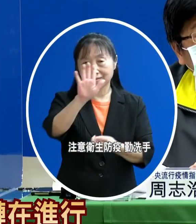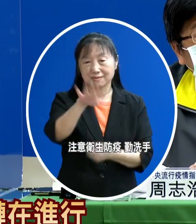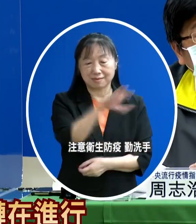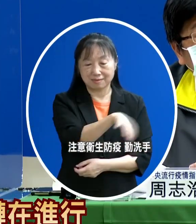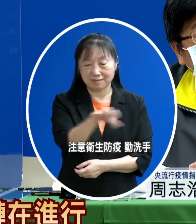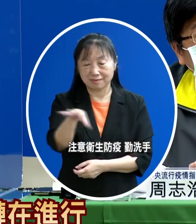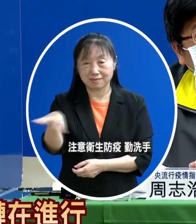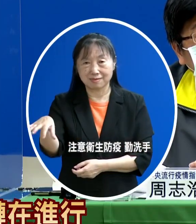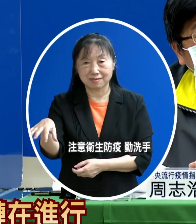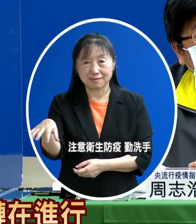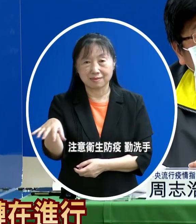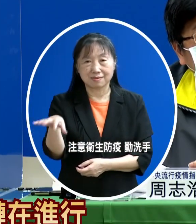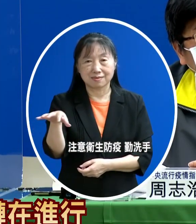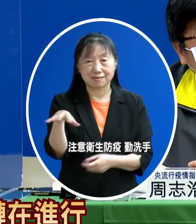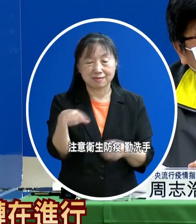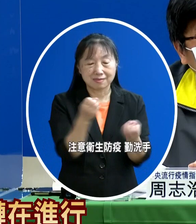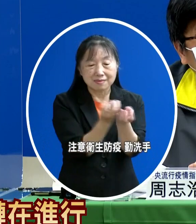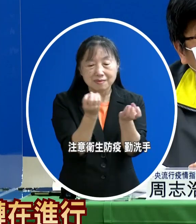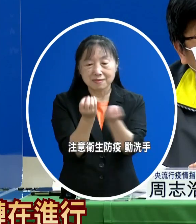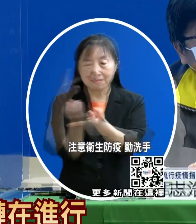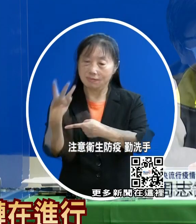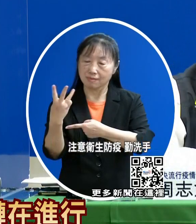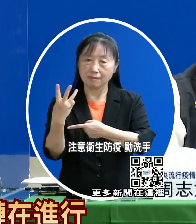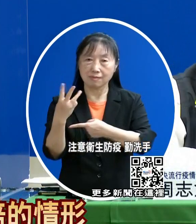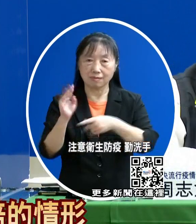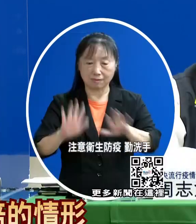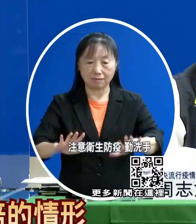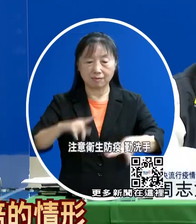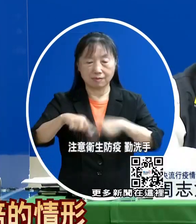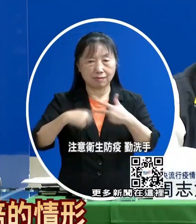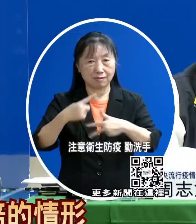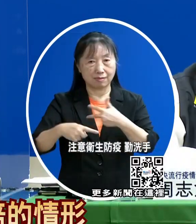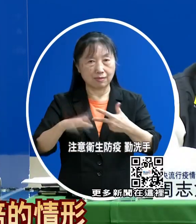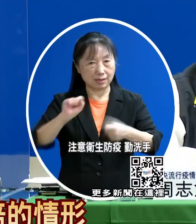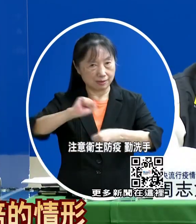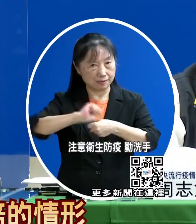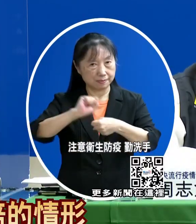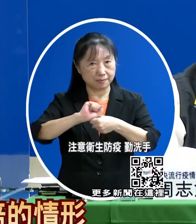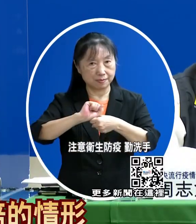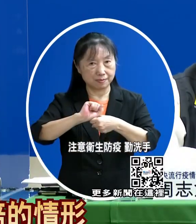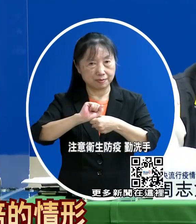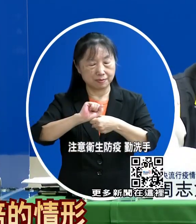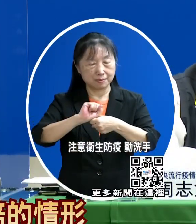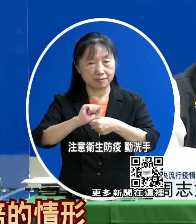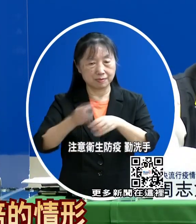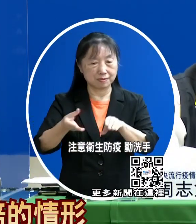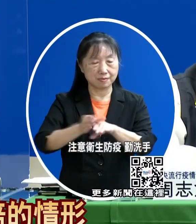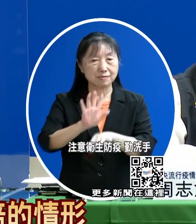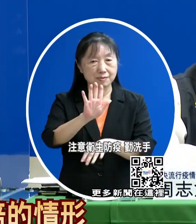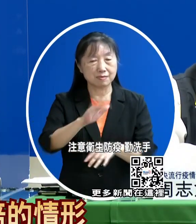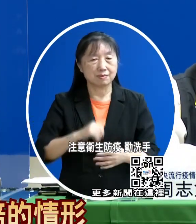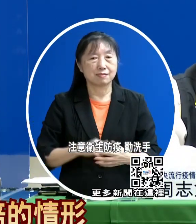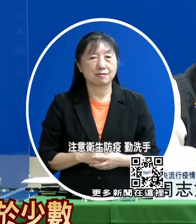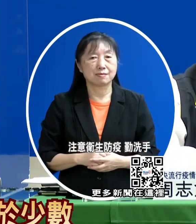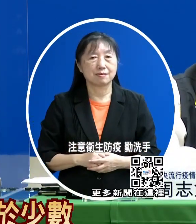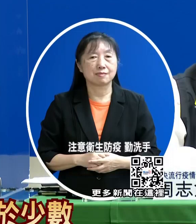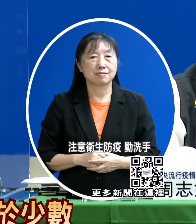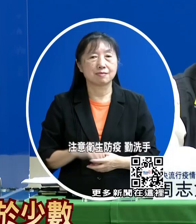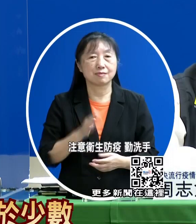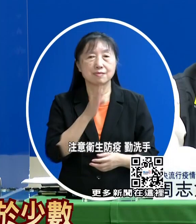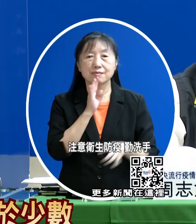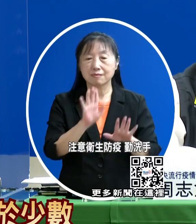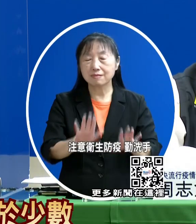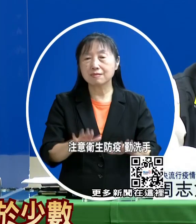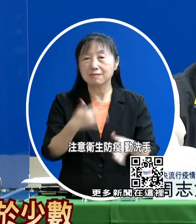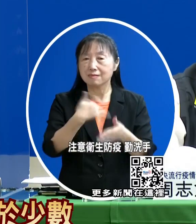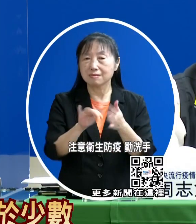些散发的一些这个传染链在进行，大概这一周有增加有翻倍的这样一个情形，不过也目前还是